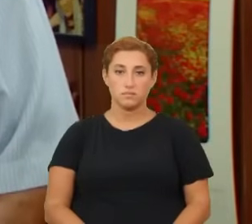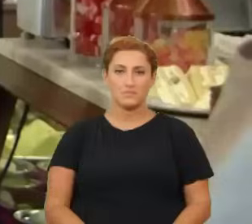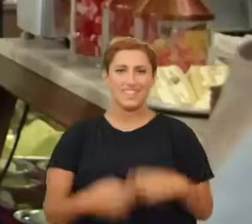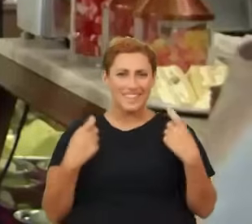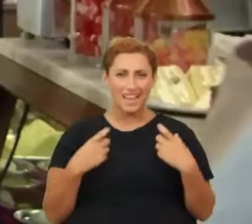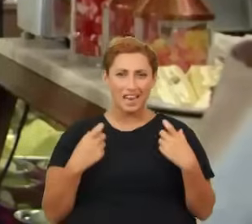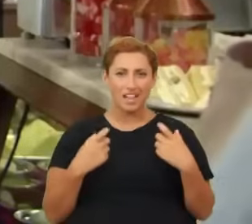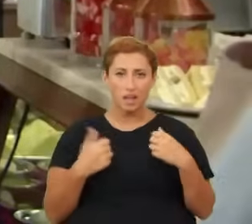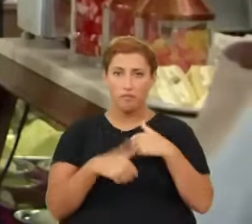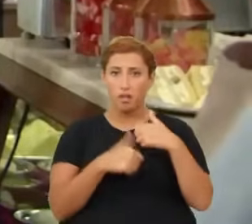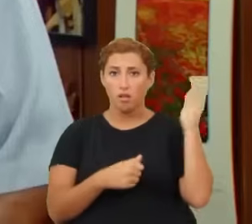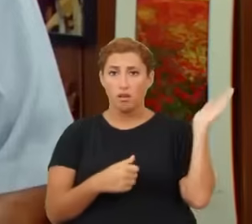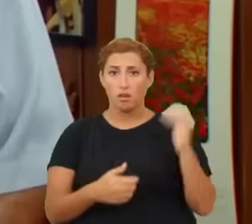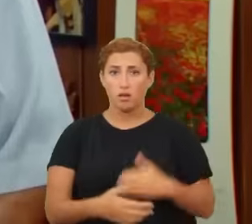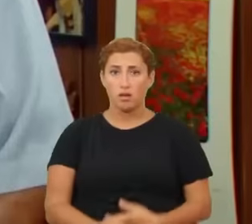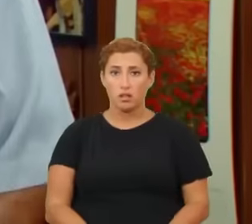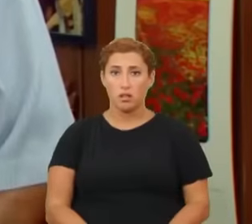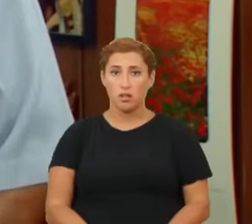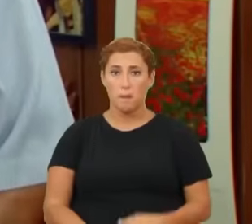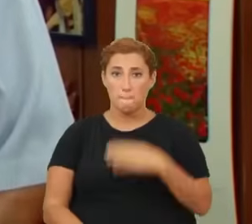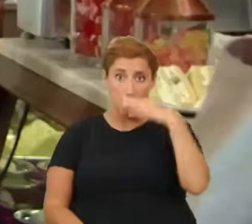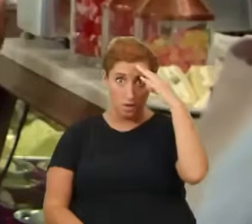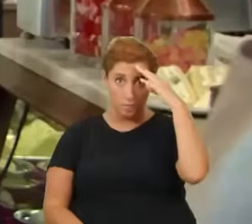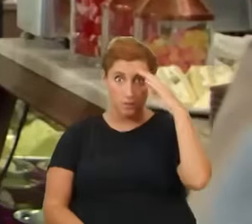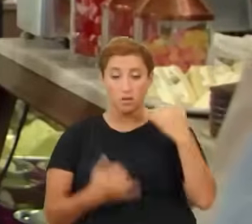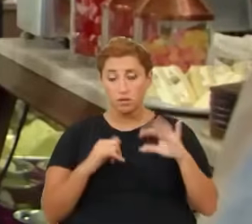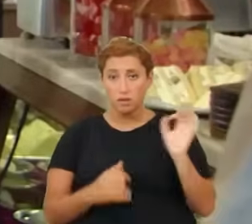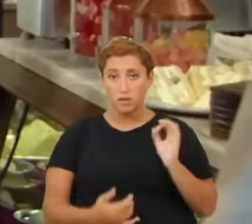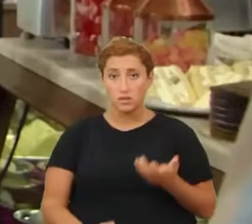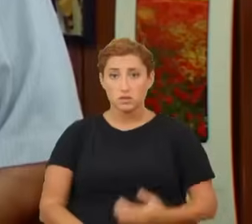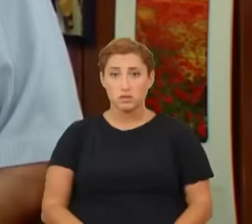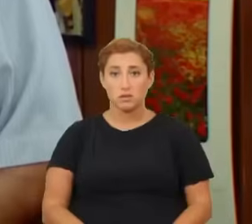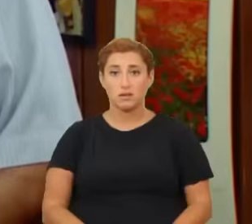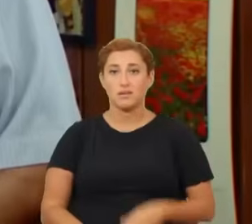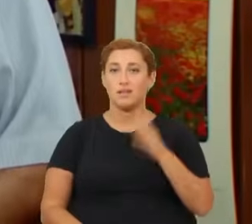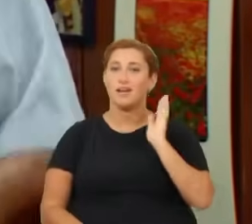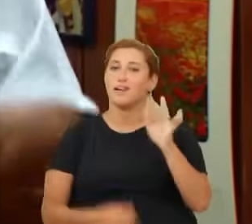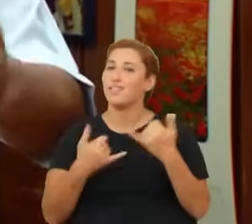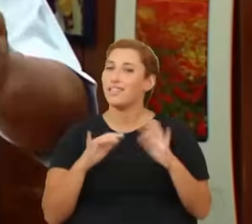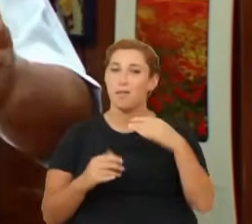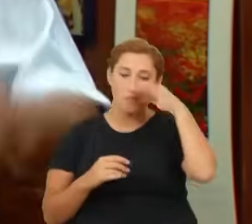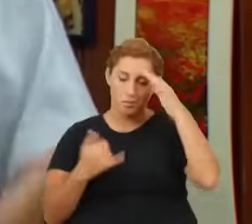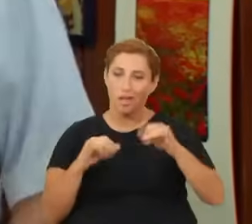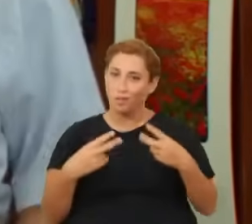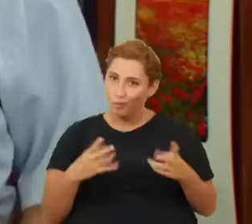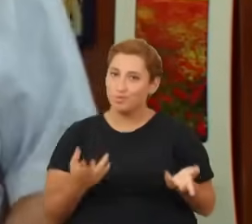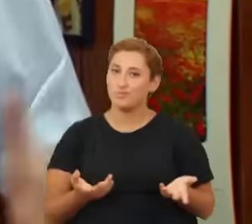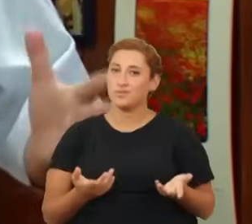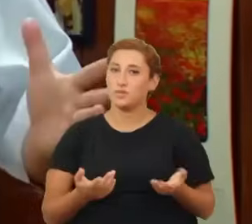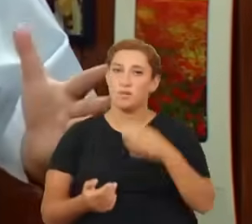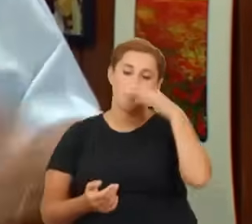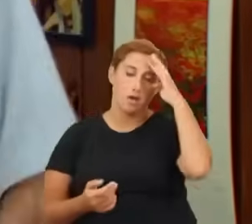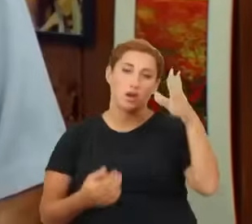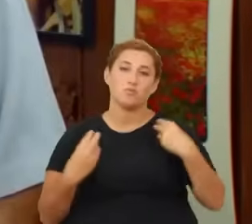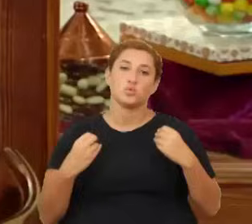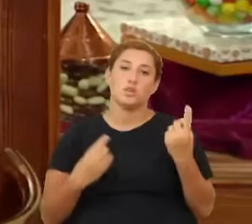Nereye? Antalya. Bayramda. Tatil, evet. Yani tatili var ya, da tatile gidilir mi ya? Var ya,